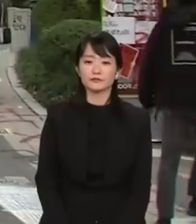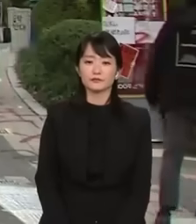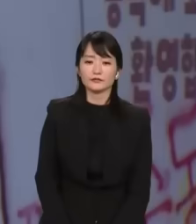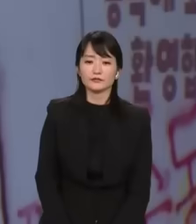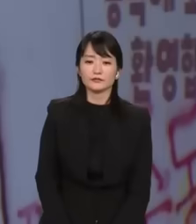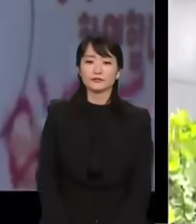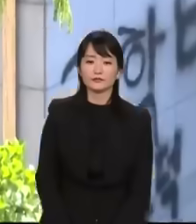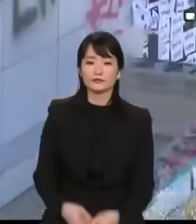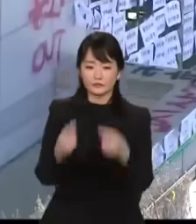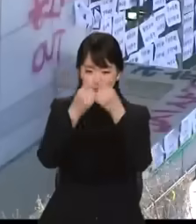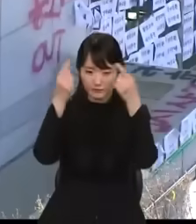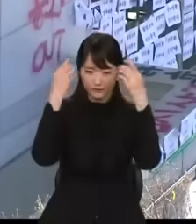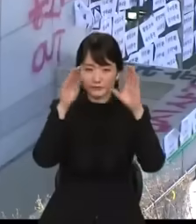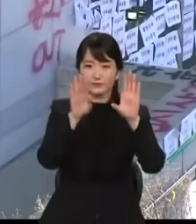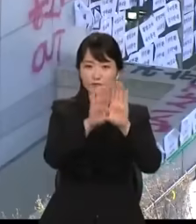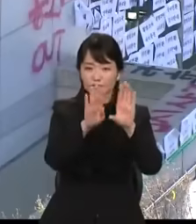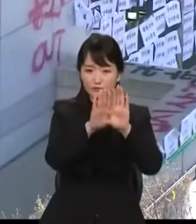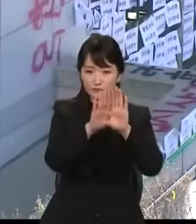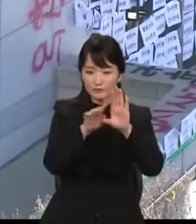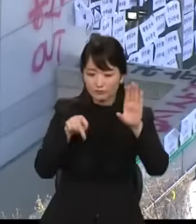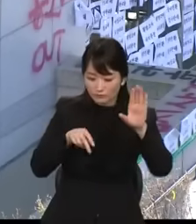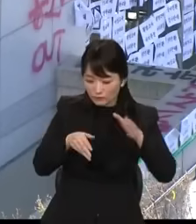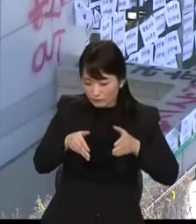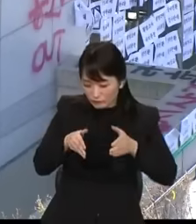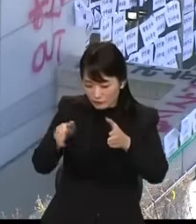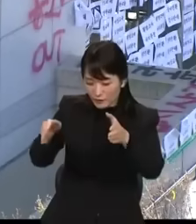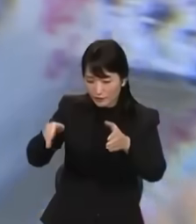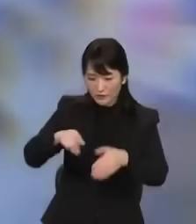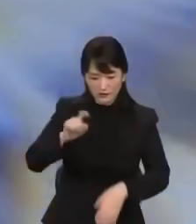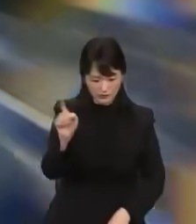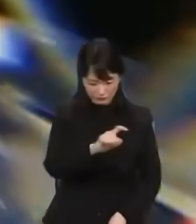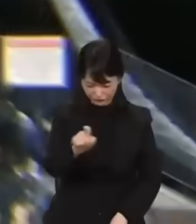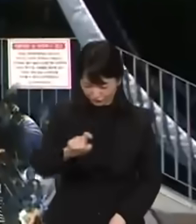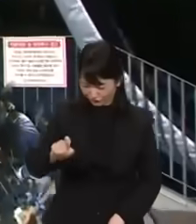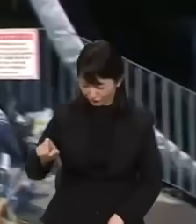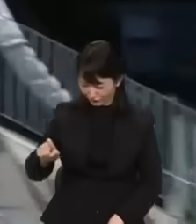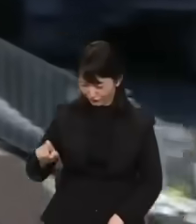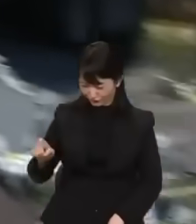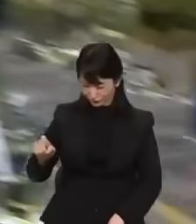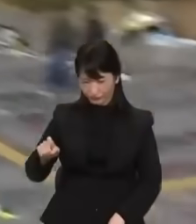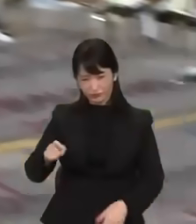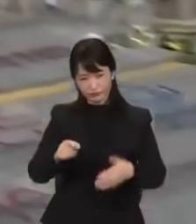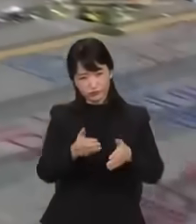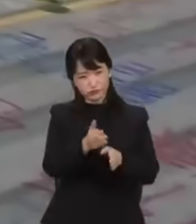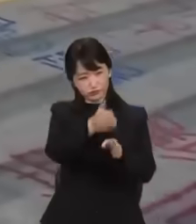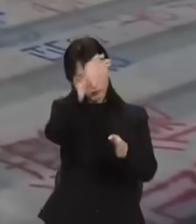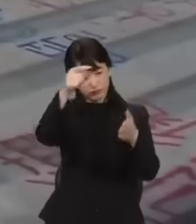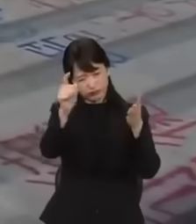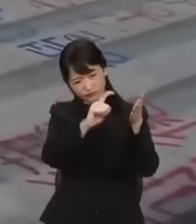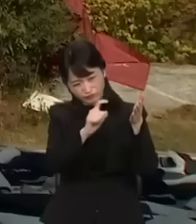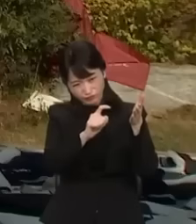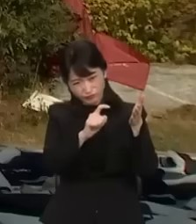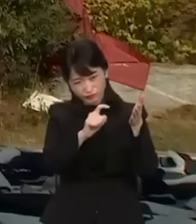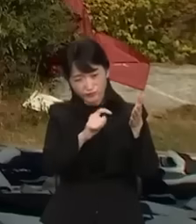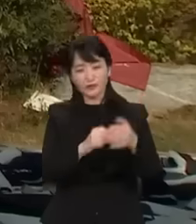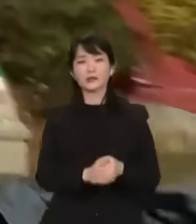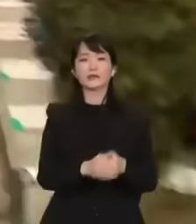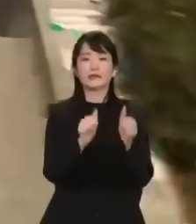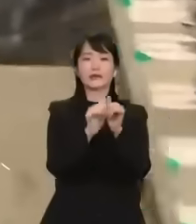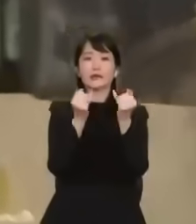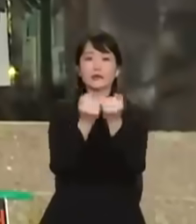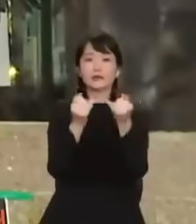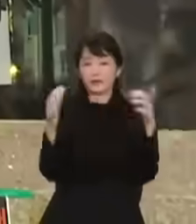교문부터 도로, 건물 외벽까지 레커와 페인트로 써놓은 문구가 빼곡합니다. 남녀공학 전환을 놓고 있었던